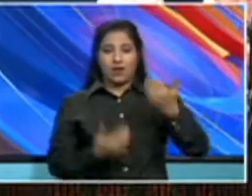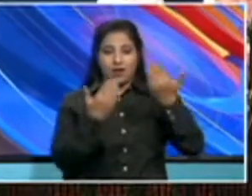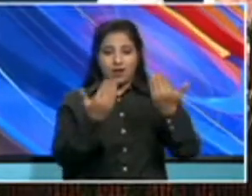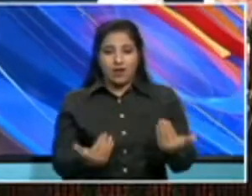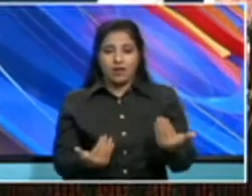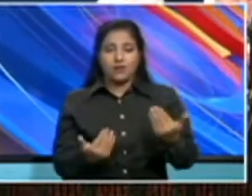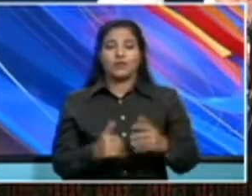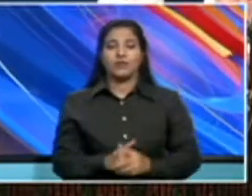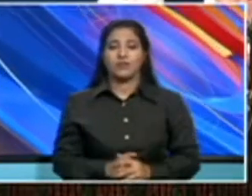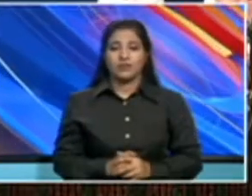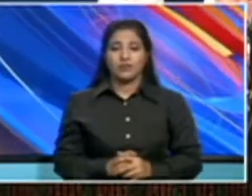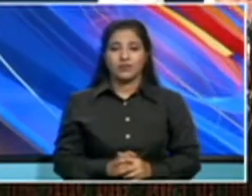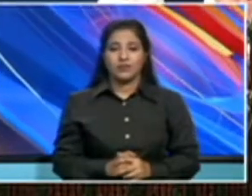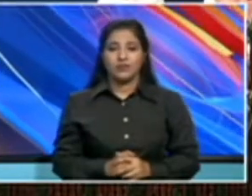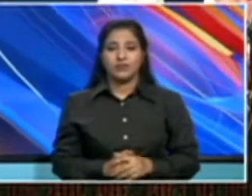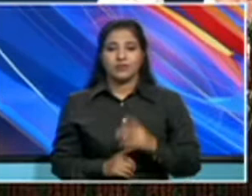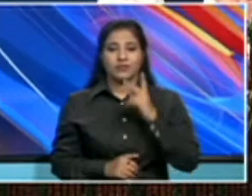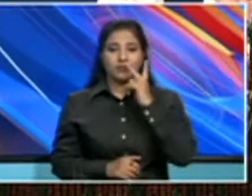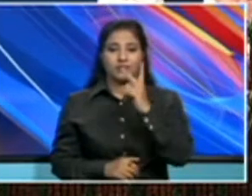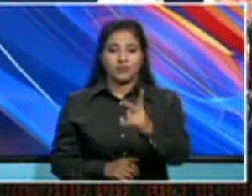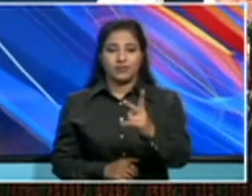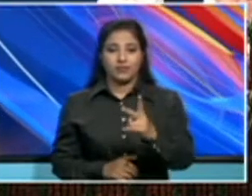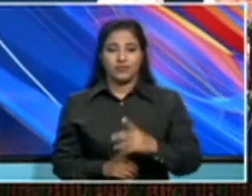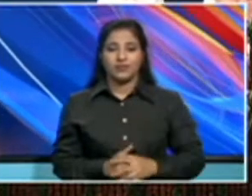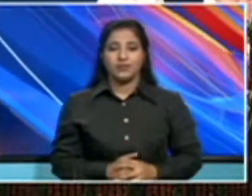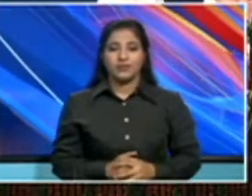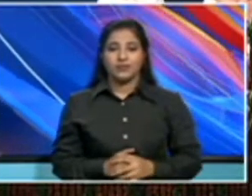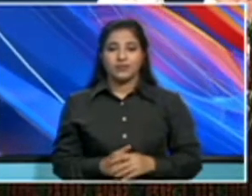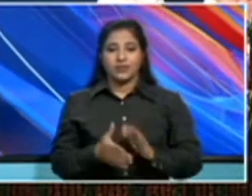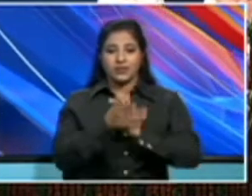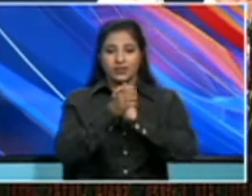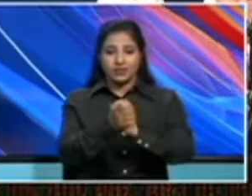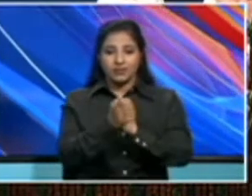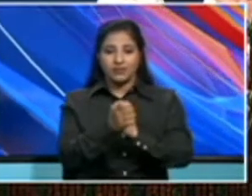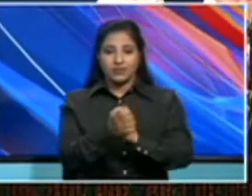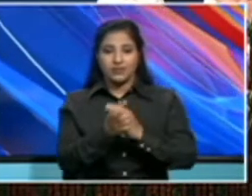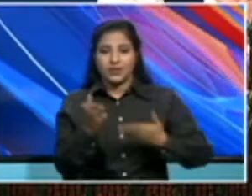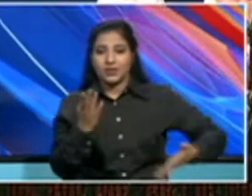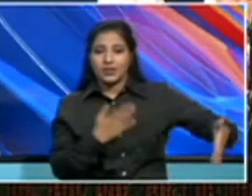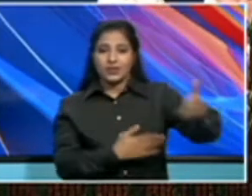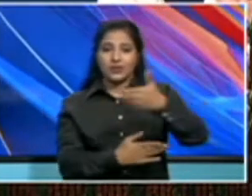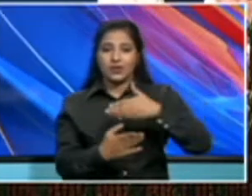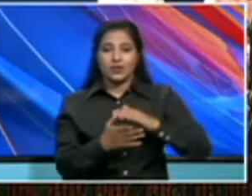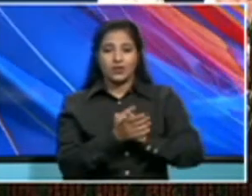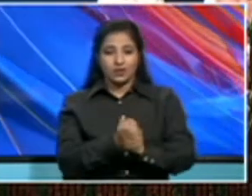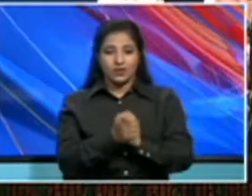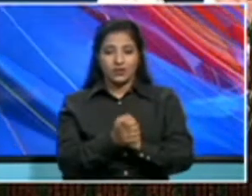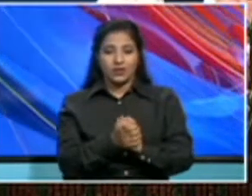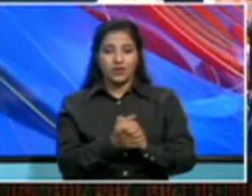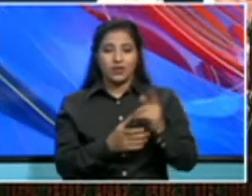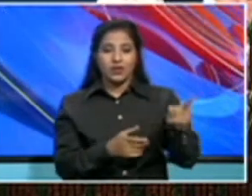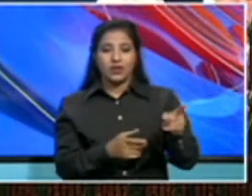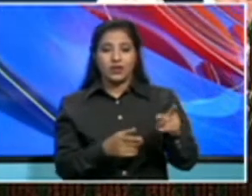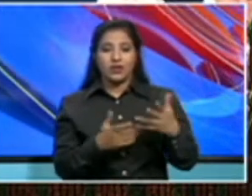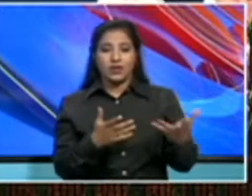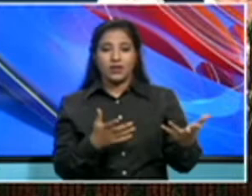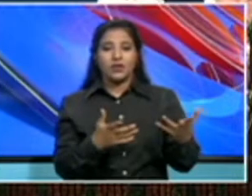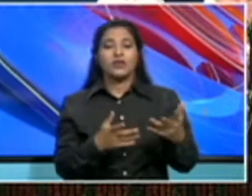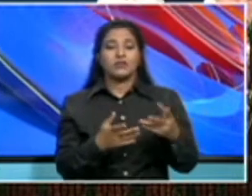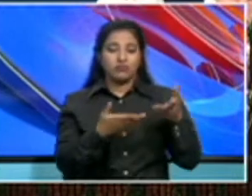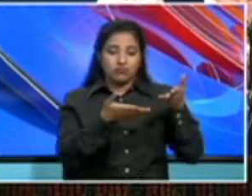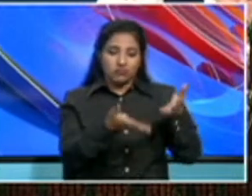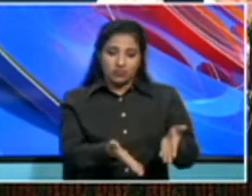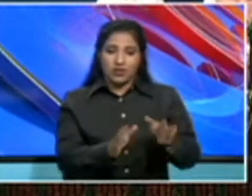और अब बारी है ओथ की। Mr. Anshul Kothari, the Asian Games swimmer, will be the flag